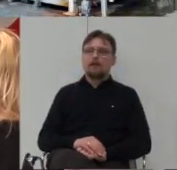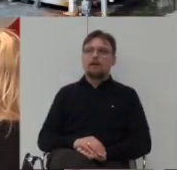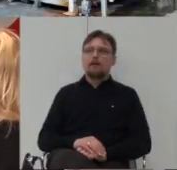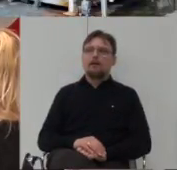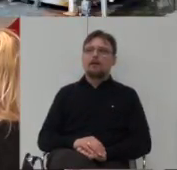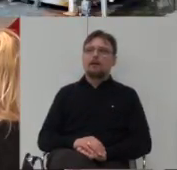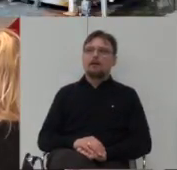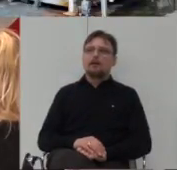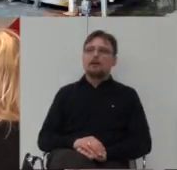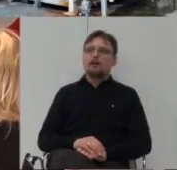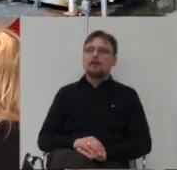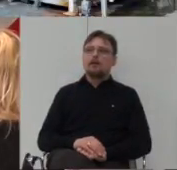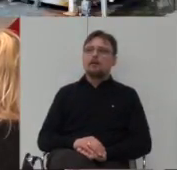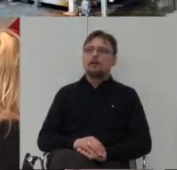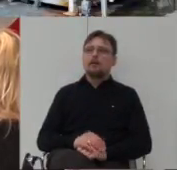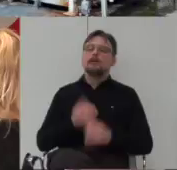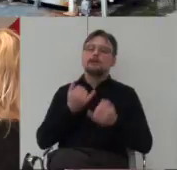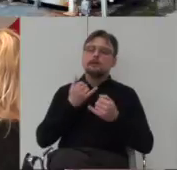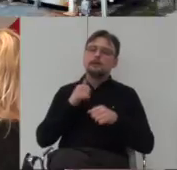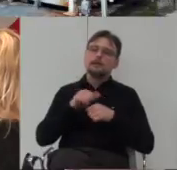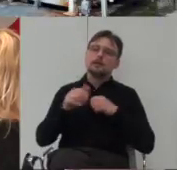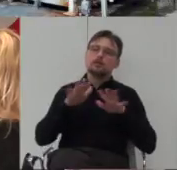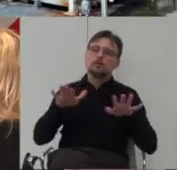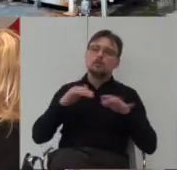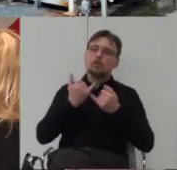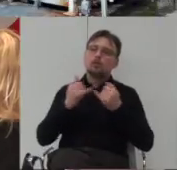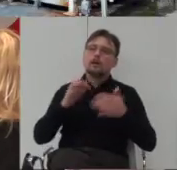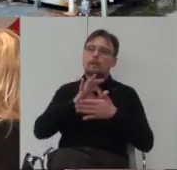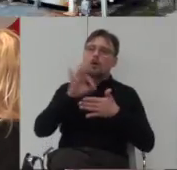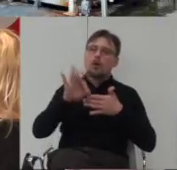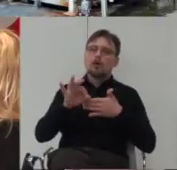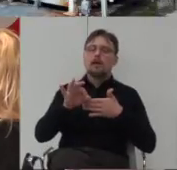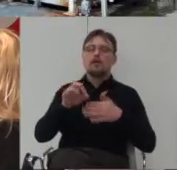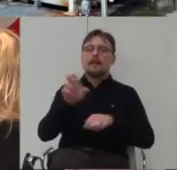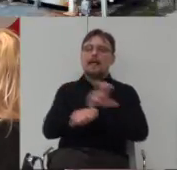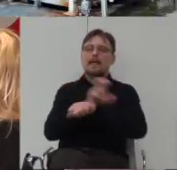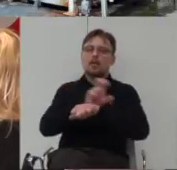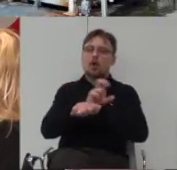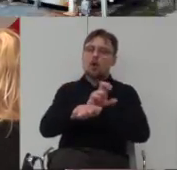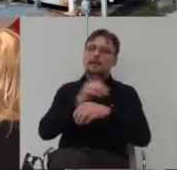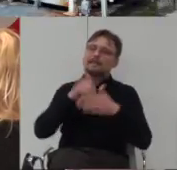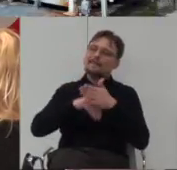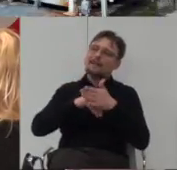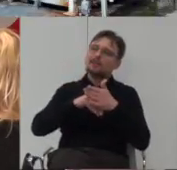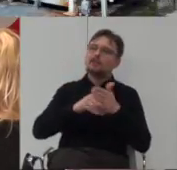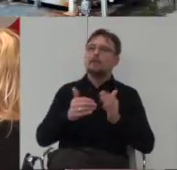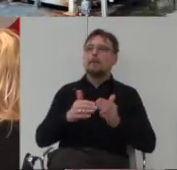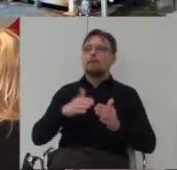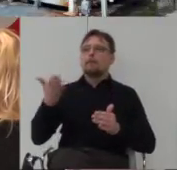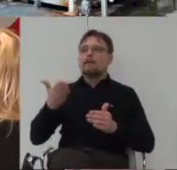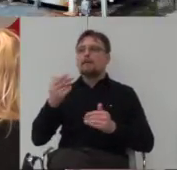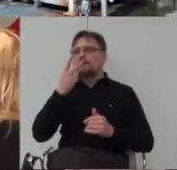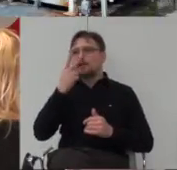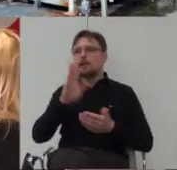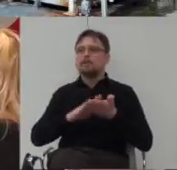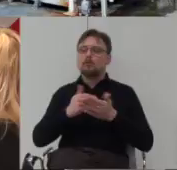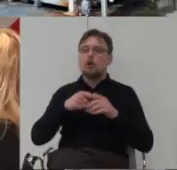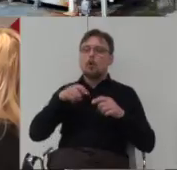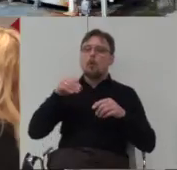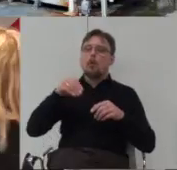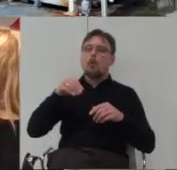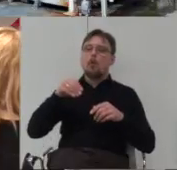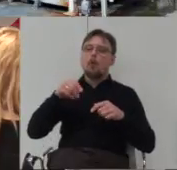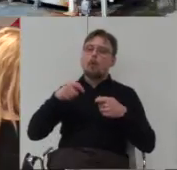to low-tech, powstaje mnóstwo projektów bardzo high-techowych. Po prawej to są uprawy